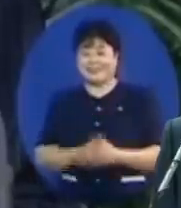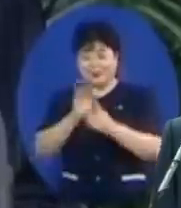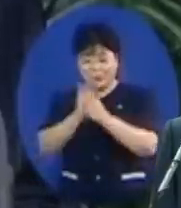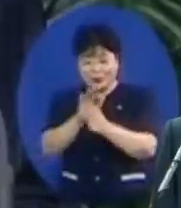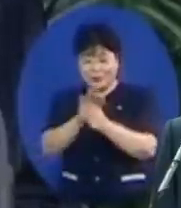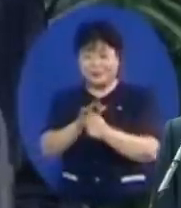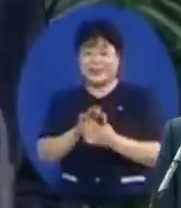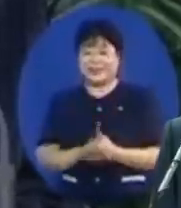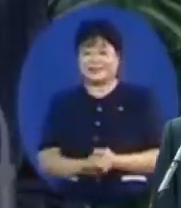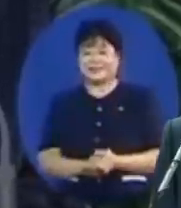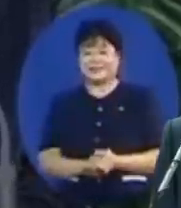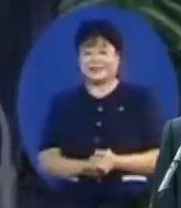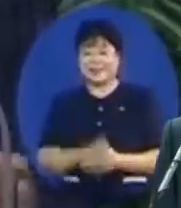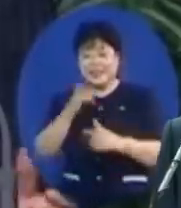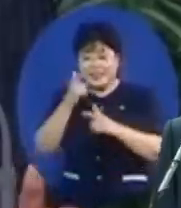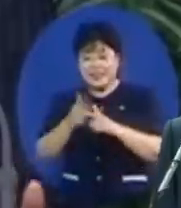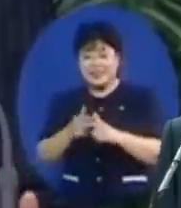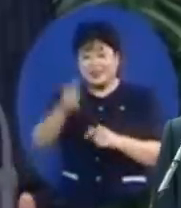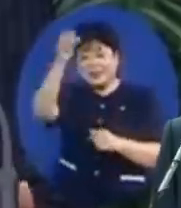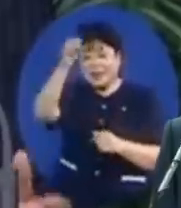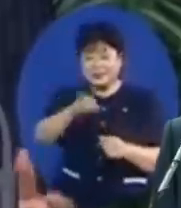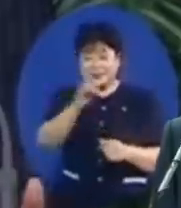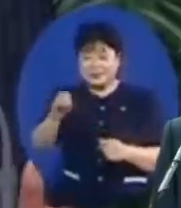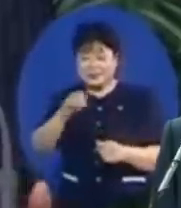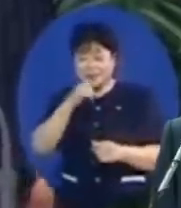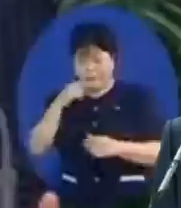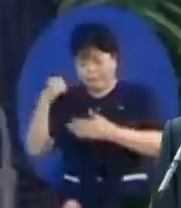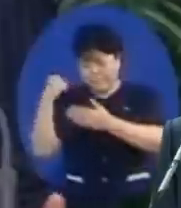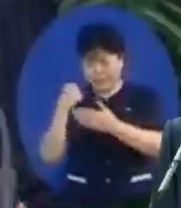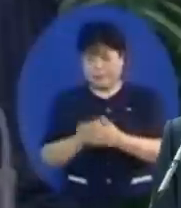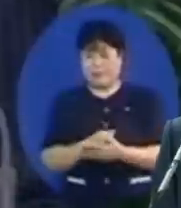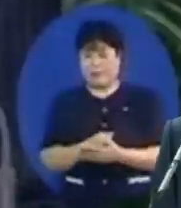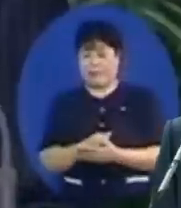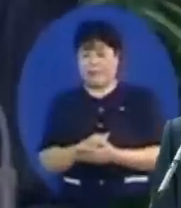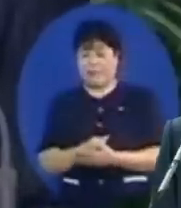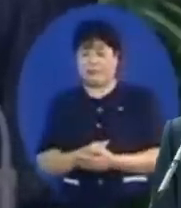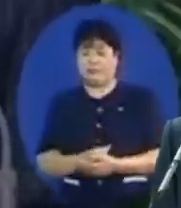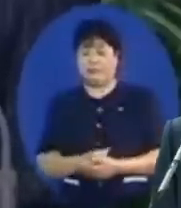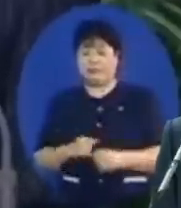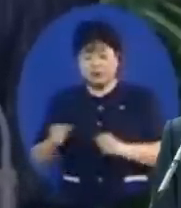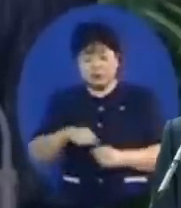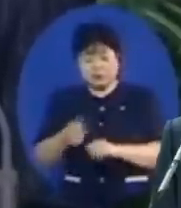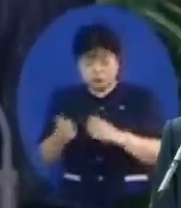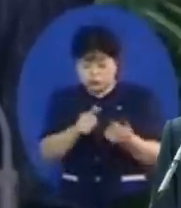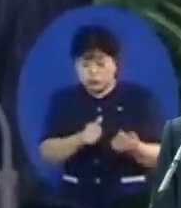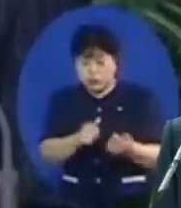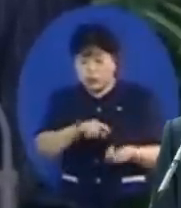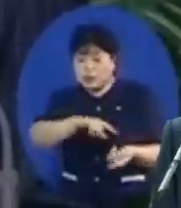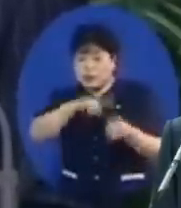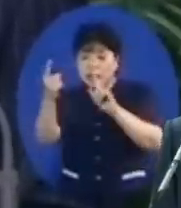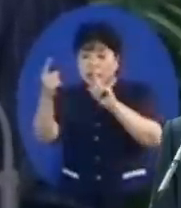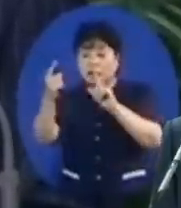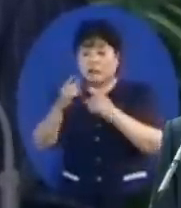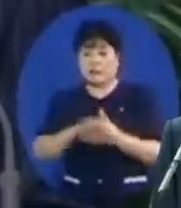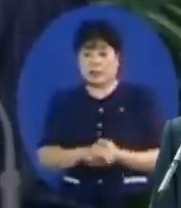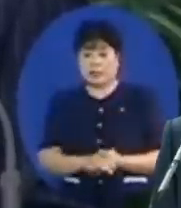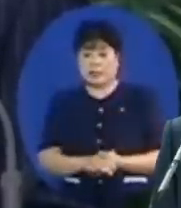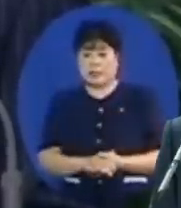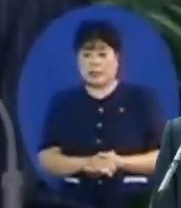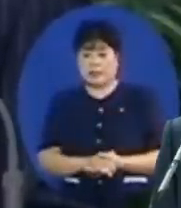역사하시는 것입니다. 예수님이 십자가에 못 박에 몸짓고 피 흘린 것은 죽이려고 한 것이 아니라 살리려고 한 것입니다.